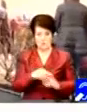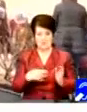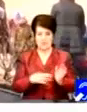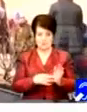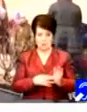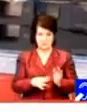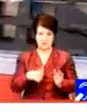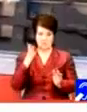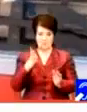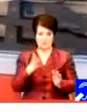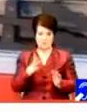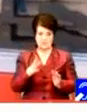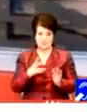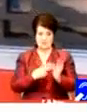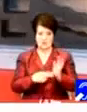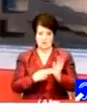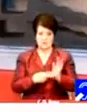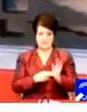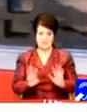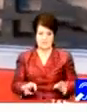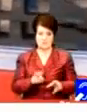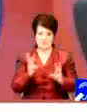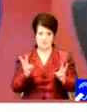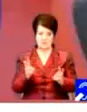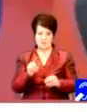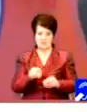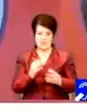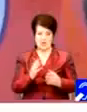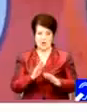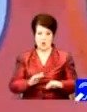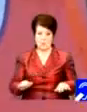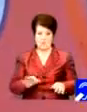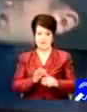2019 au avut loc peste 70 de incendii provocate de copii.